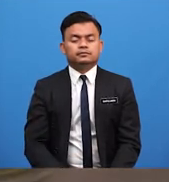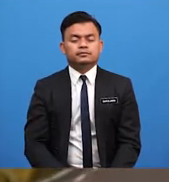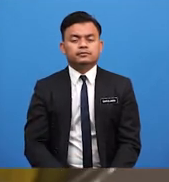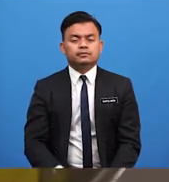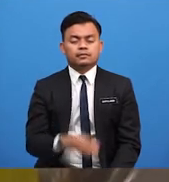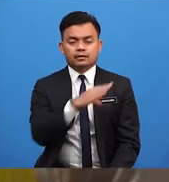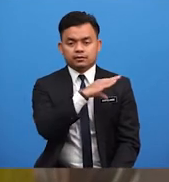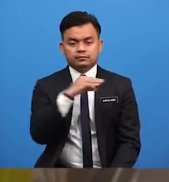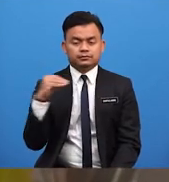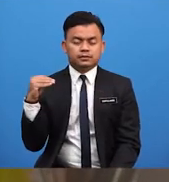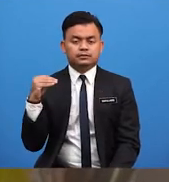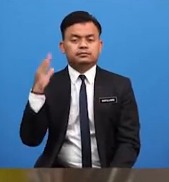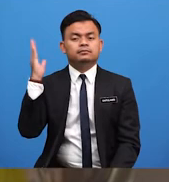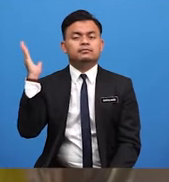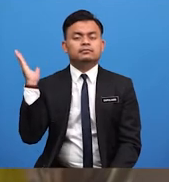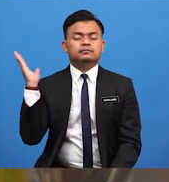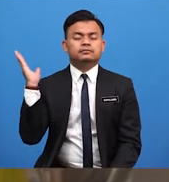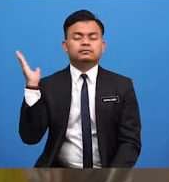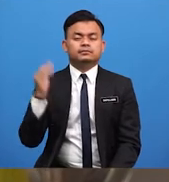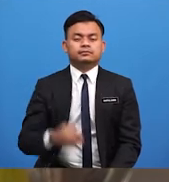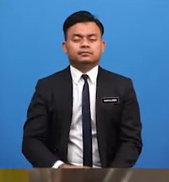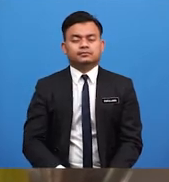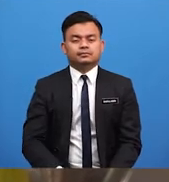dan 5 camca besar minyak.